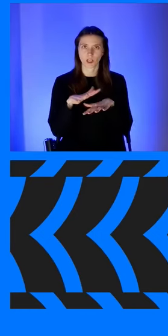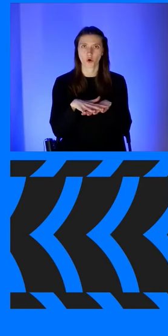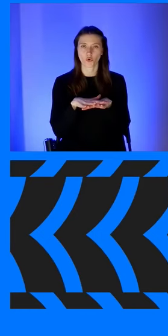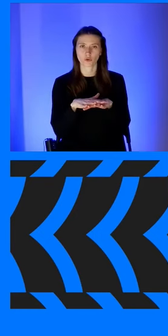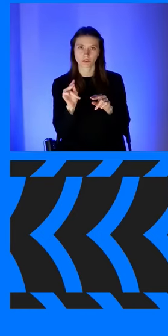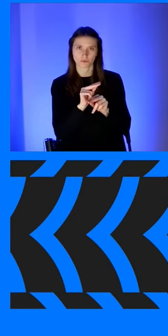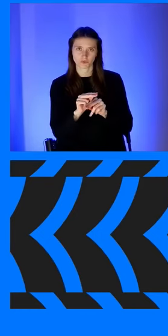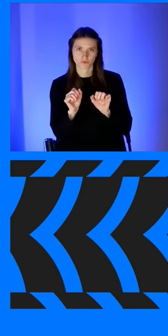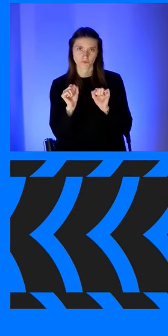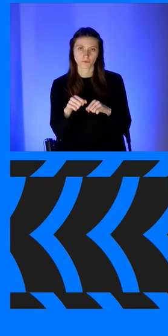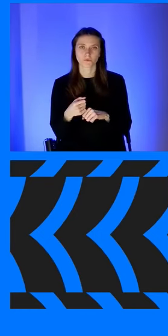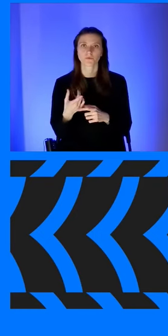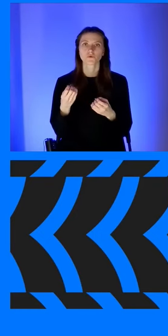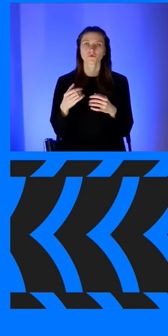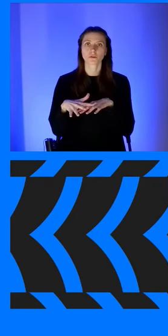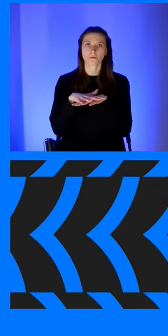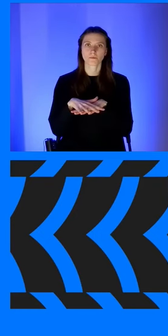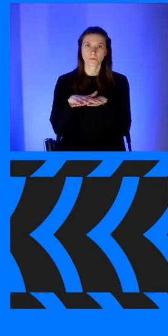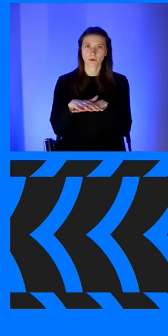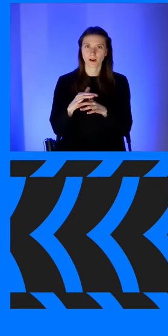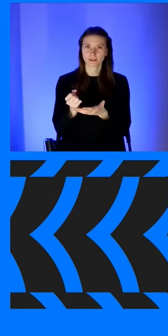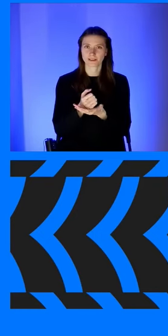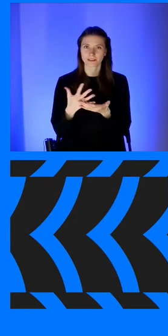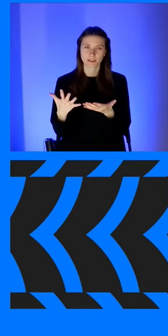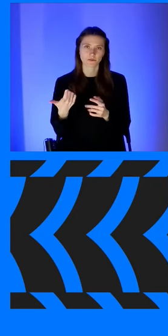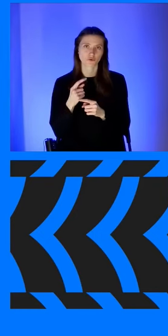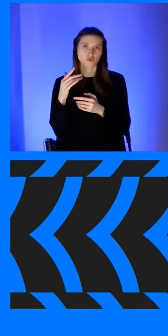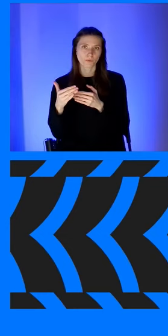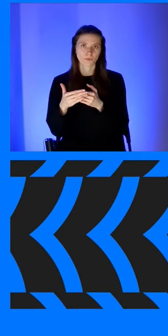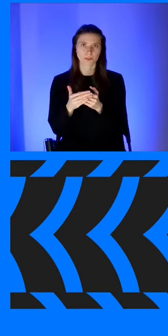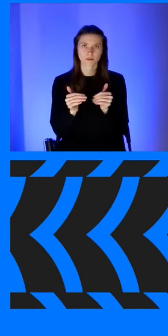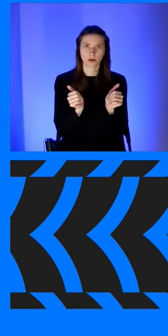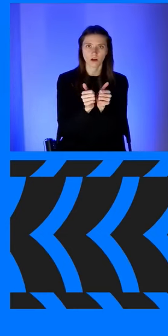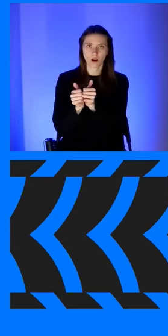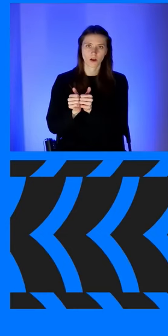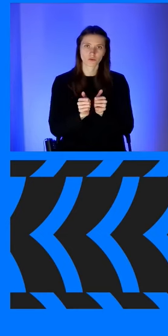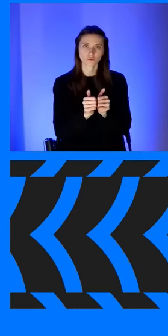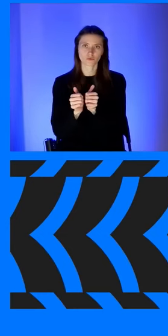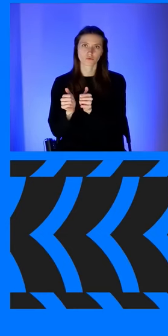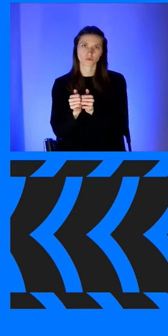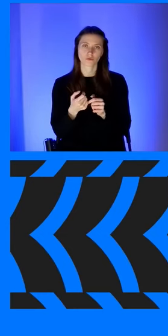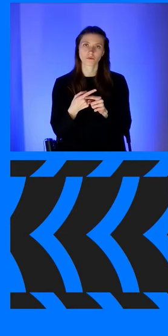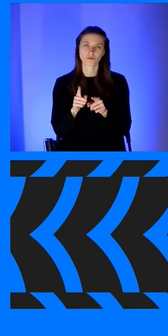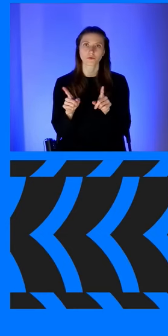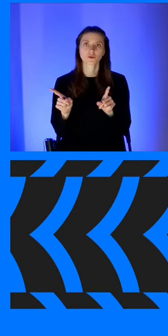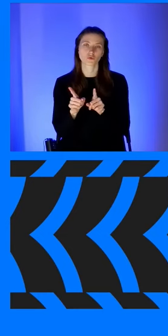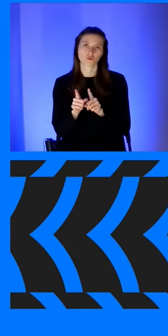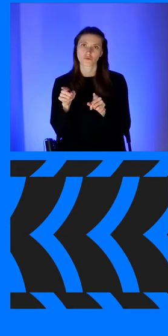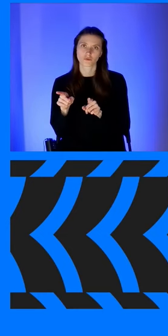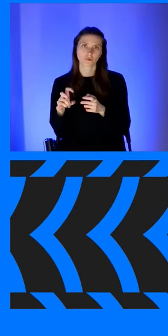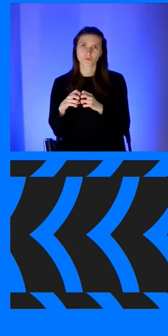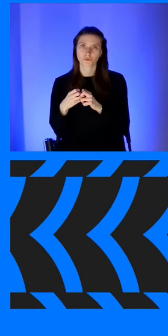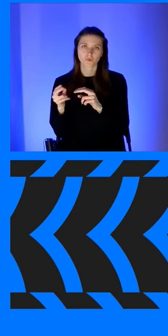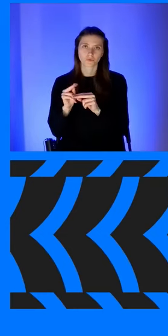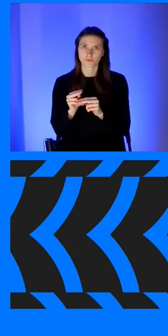База с сервисом максимально близко друг к другу, они там сайдкаром база ходит к сервису, поэтому тоже никакого сетевого взаимодействия нету. Ну и